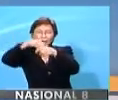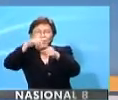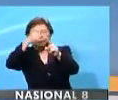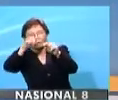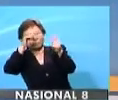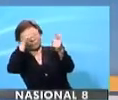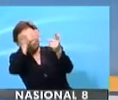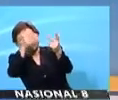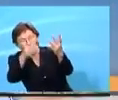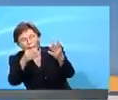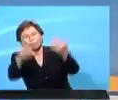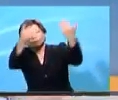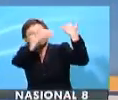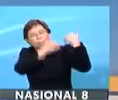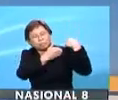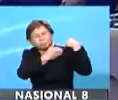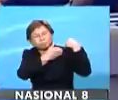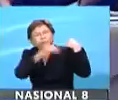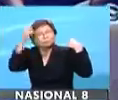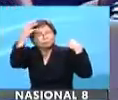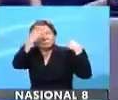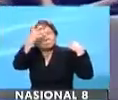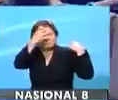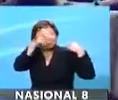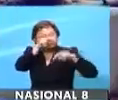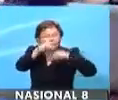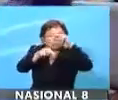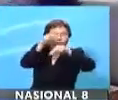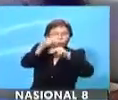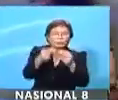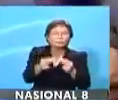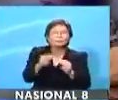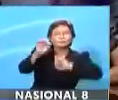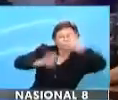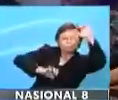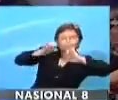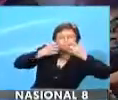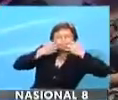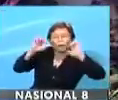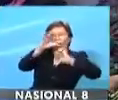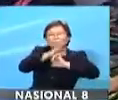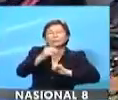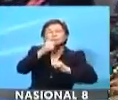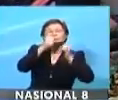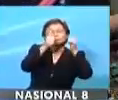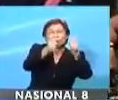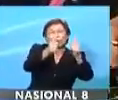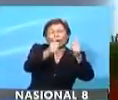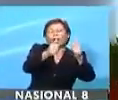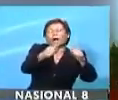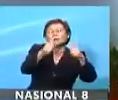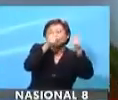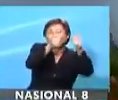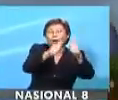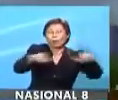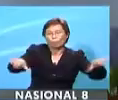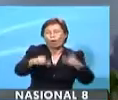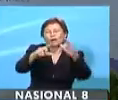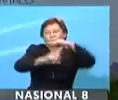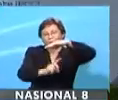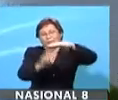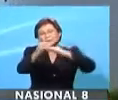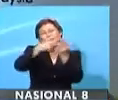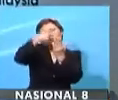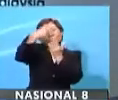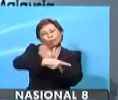memainkan peranan sebagai sebuah badan pemikir, pemantau dan penilai kepada kecekapan dan keberkesanan pelaksanaan dasar serta